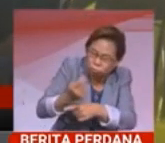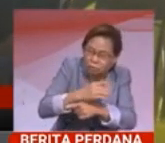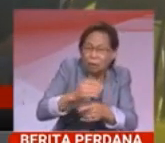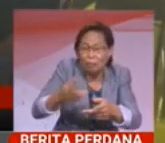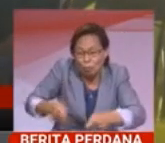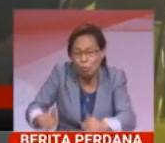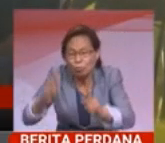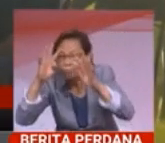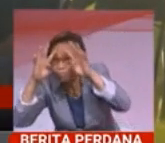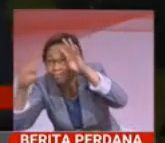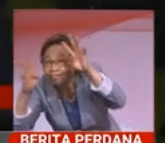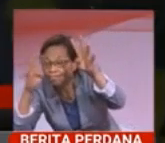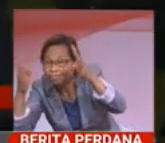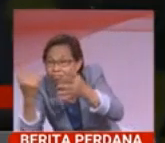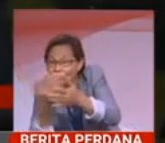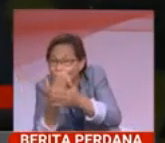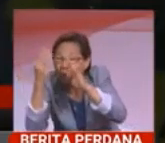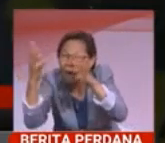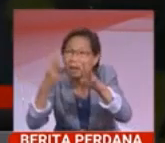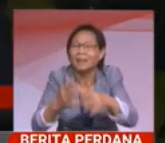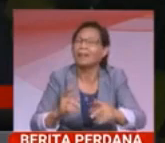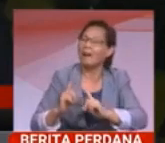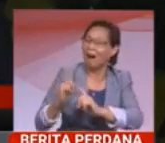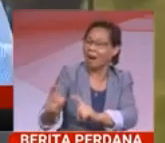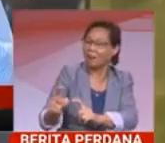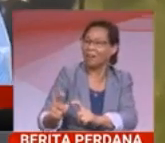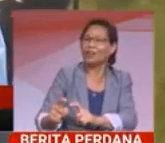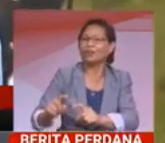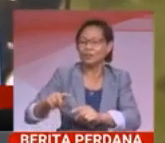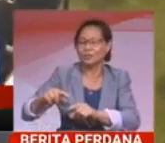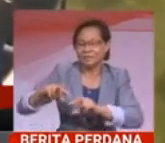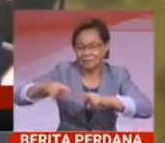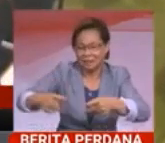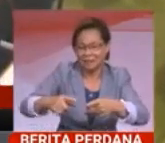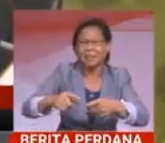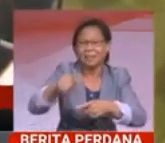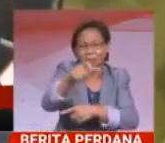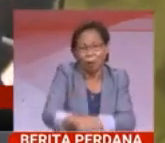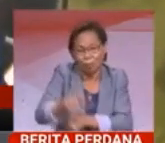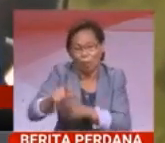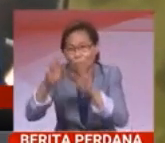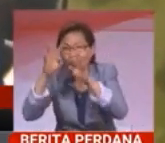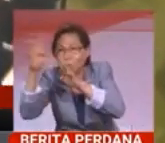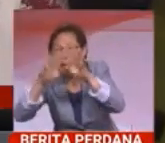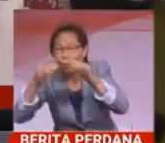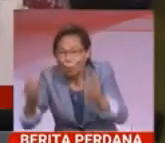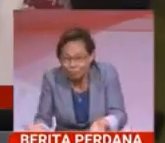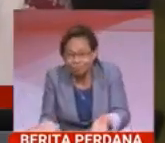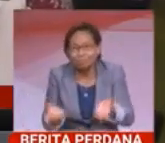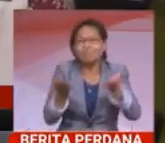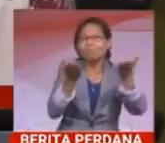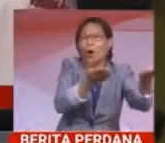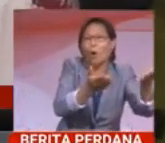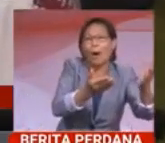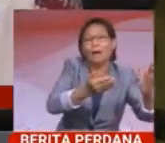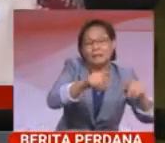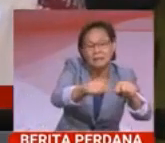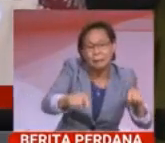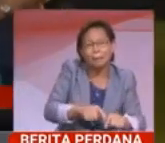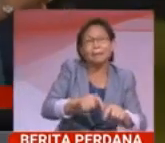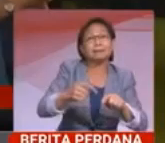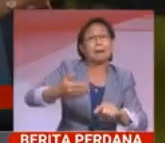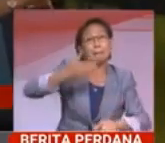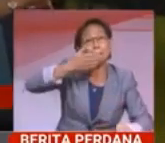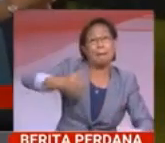berinovasi bakal diberikan bagi menghasilkan generasi kreatif dan boleh dibawa ke peringkat lebih tinggi penggunaan